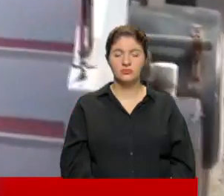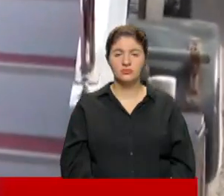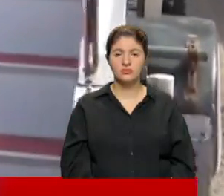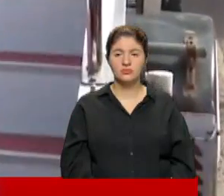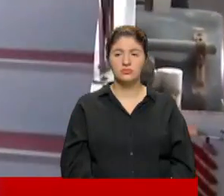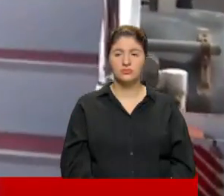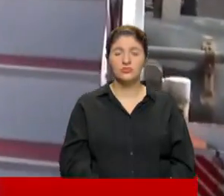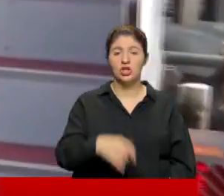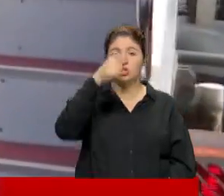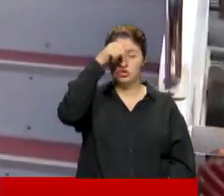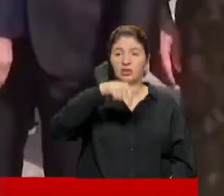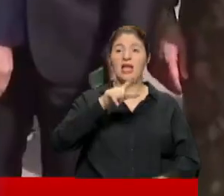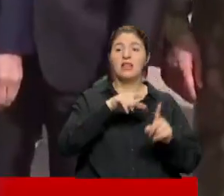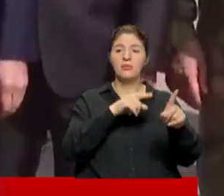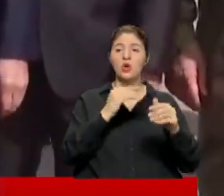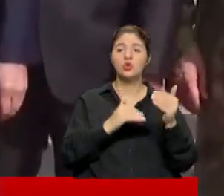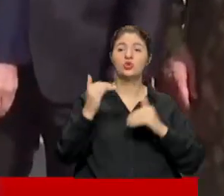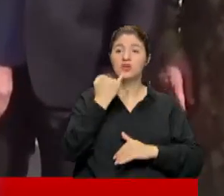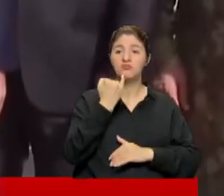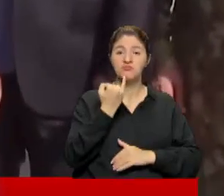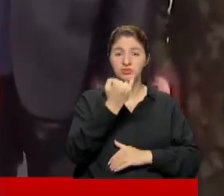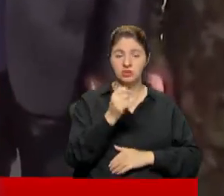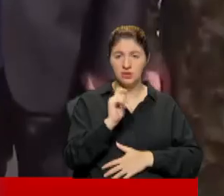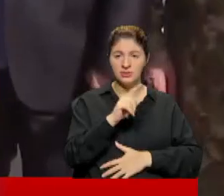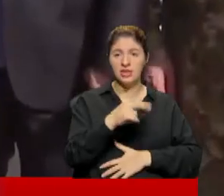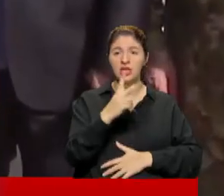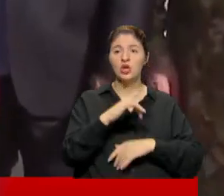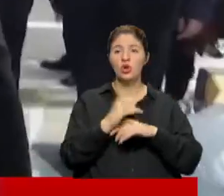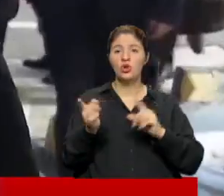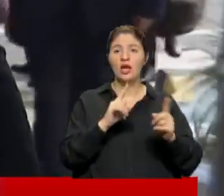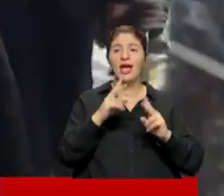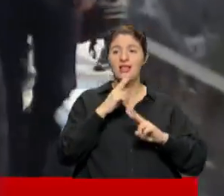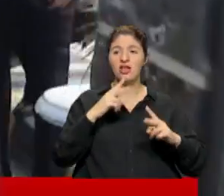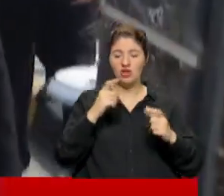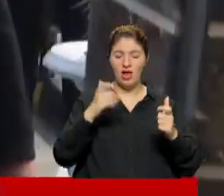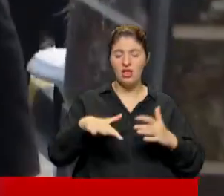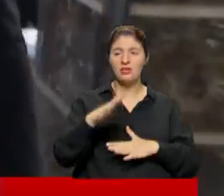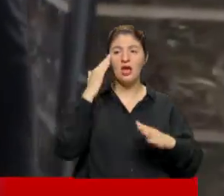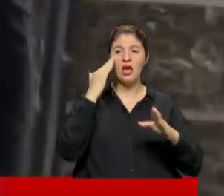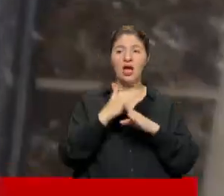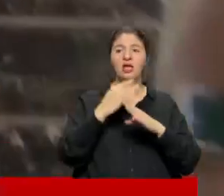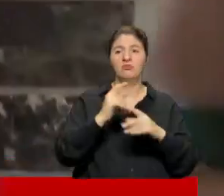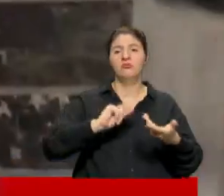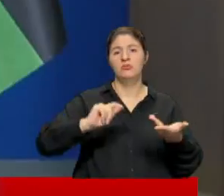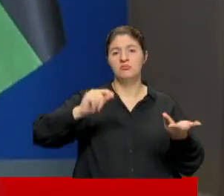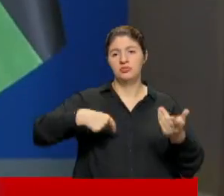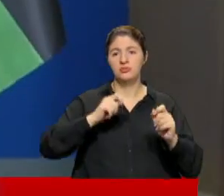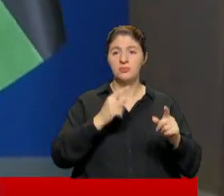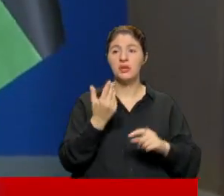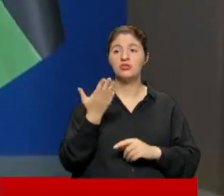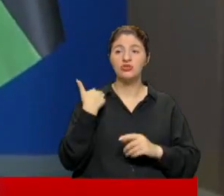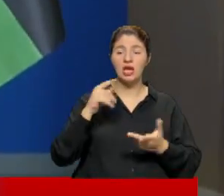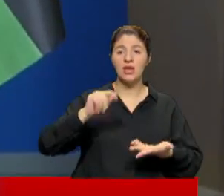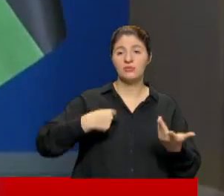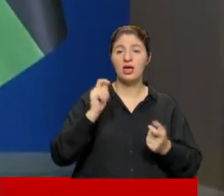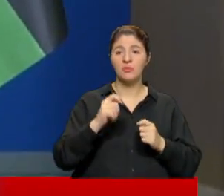acaba Türkiye Libya'ya üst düzey ziyaret düzenledi iki ülke enerji alanında mutabakat muhtas imzaladı Biraz önce